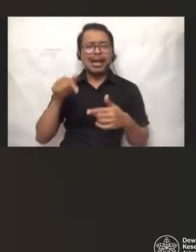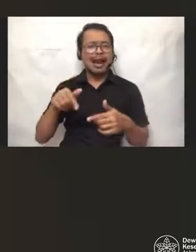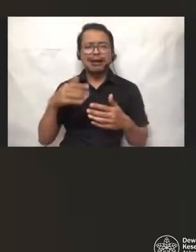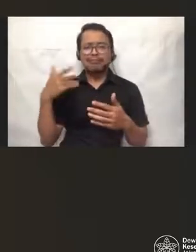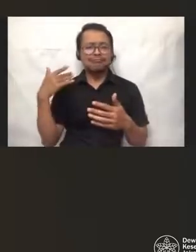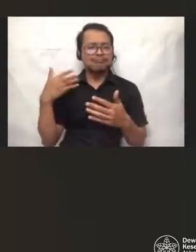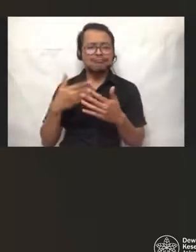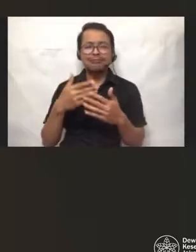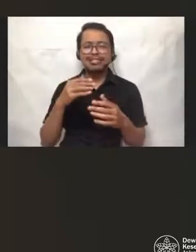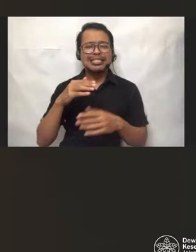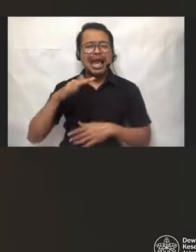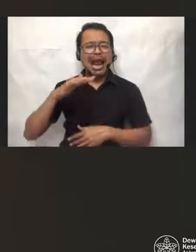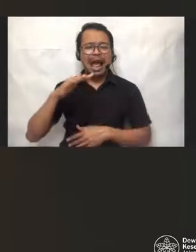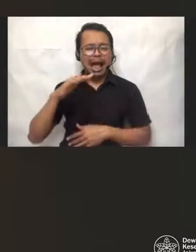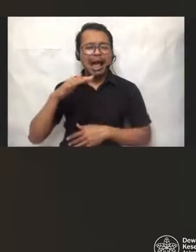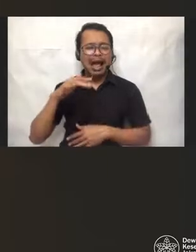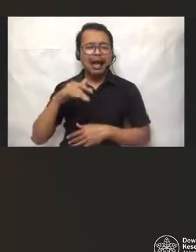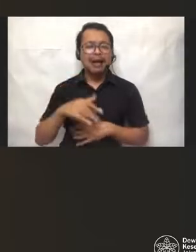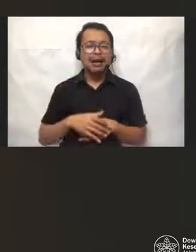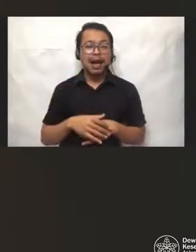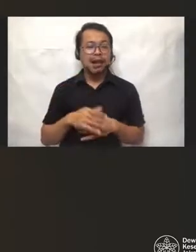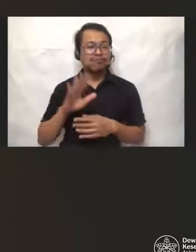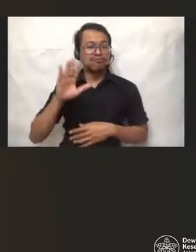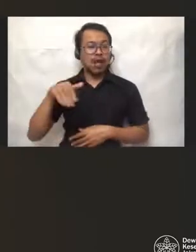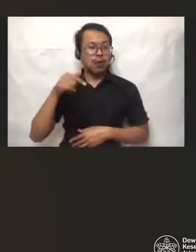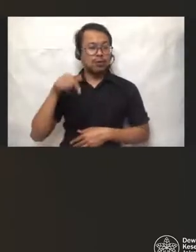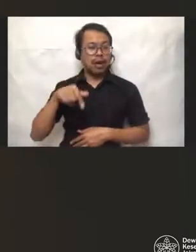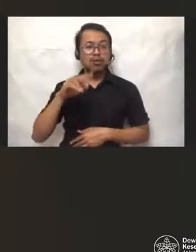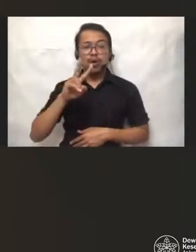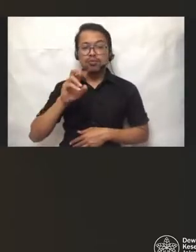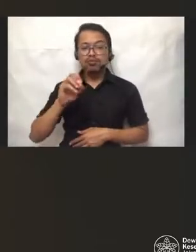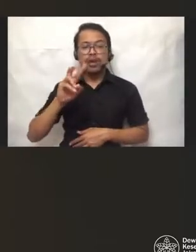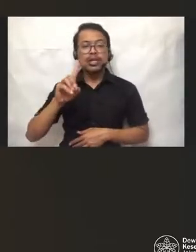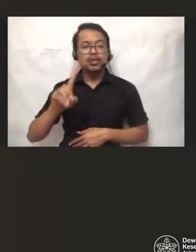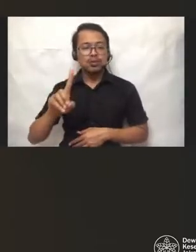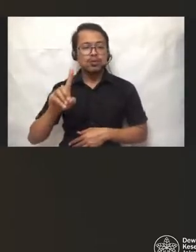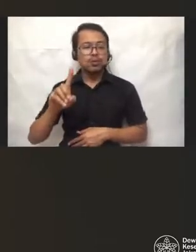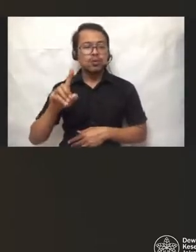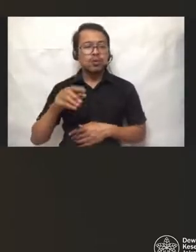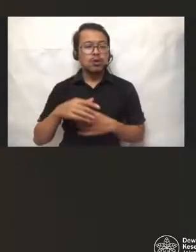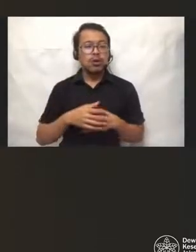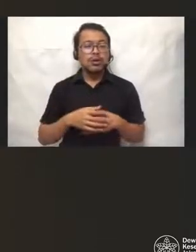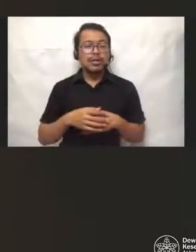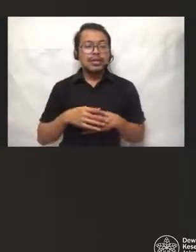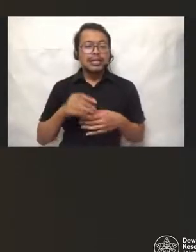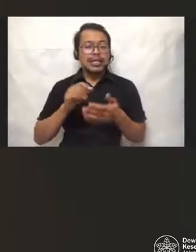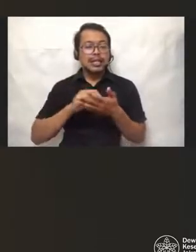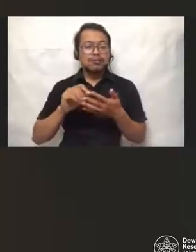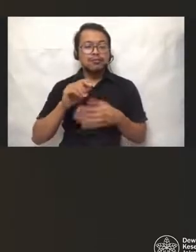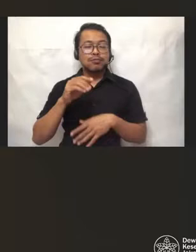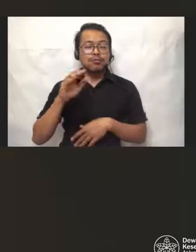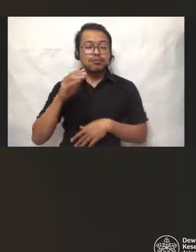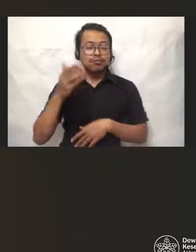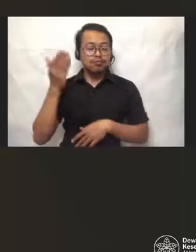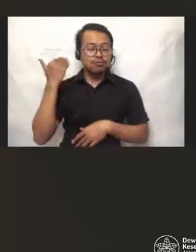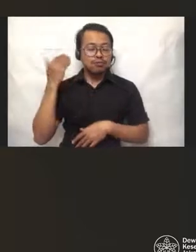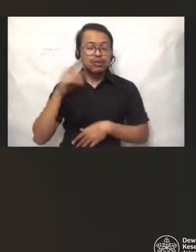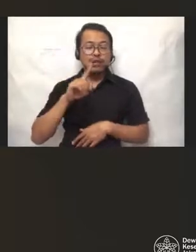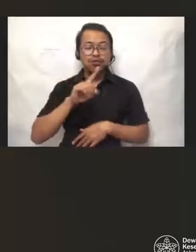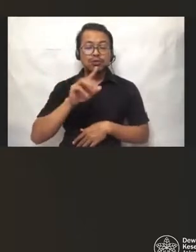Kita sudah berada di tahun 2021. Dan catatan dari tahun 1935